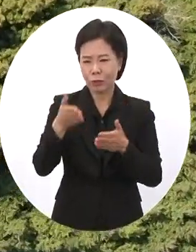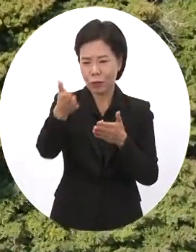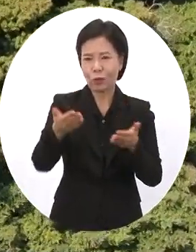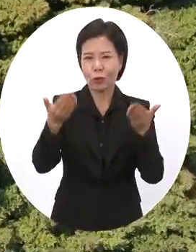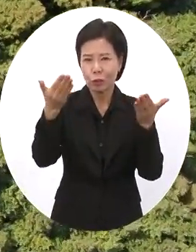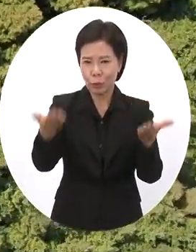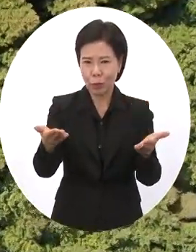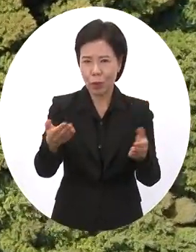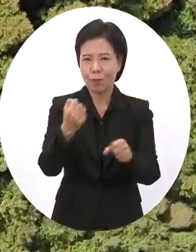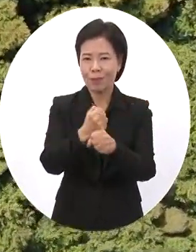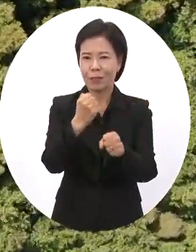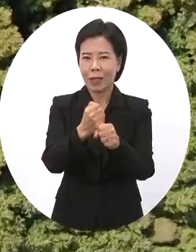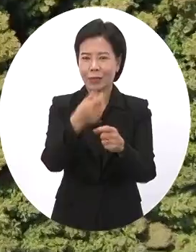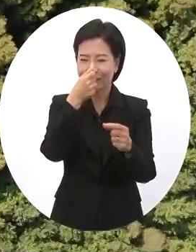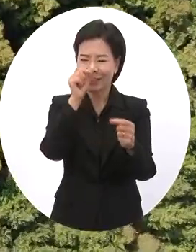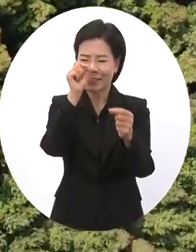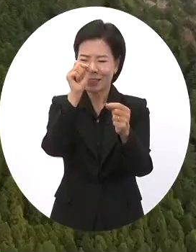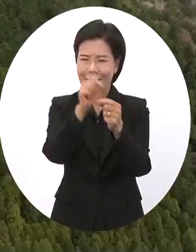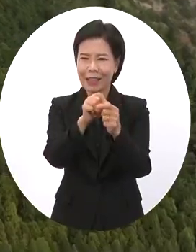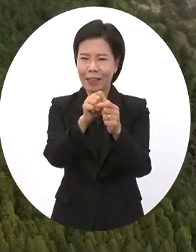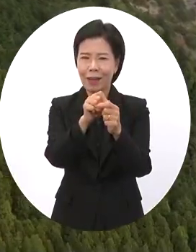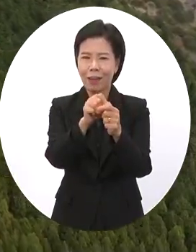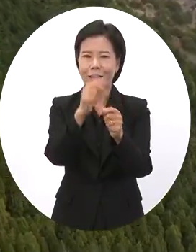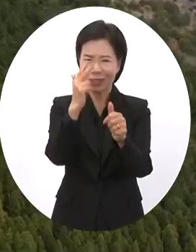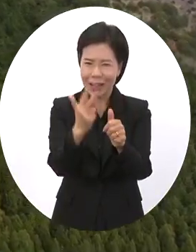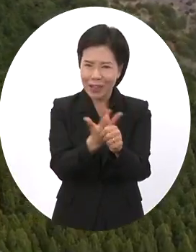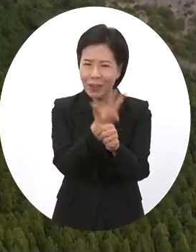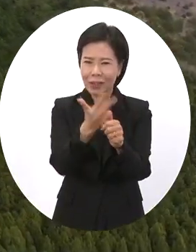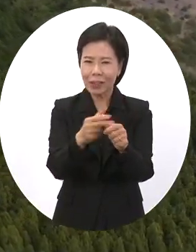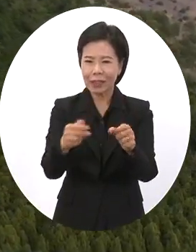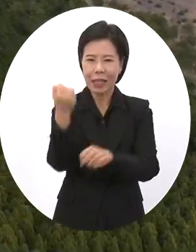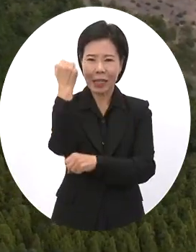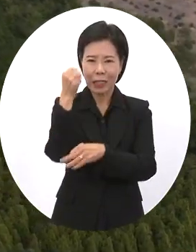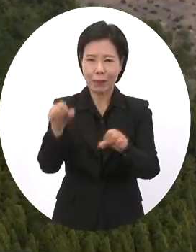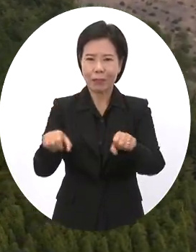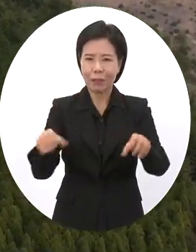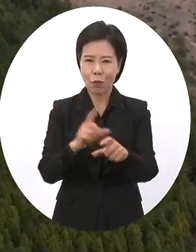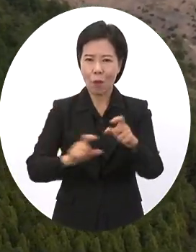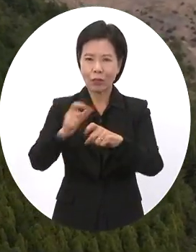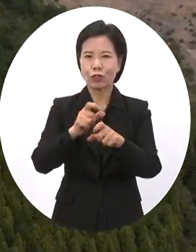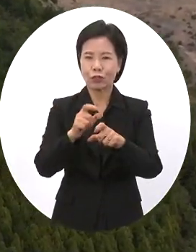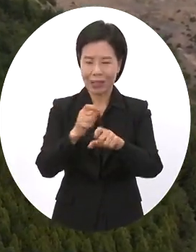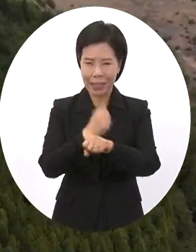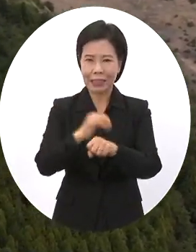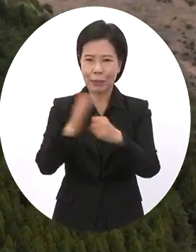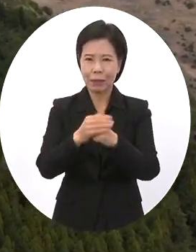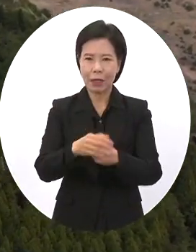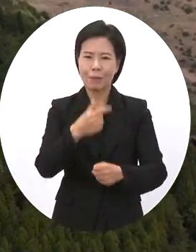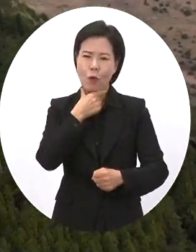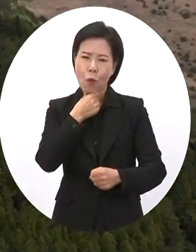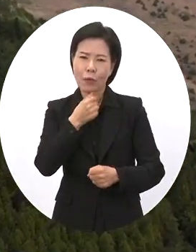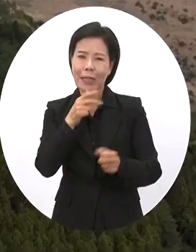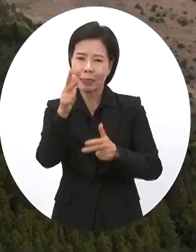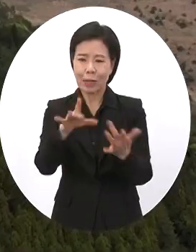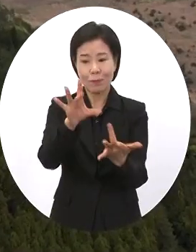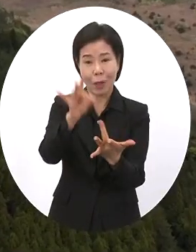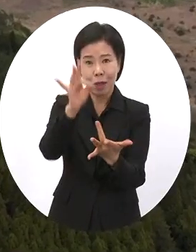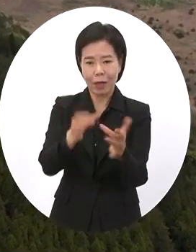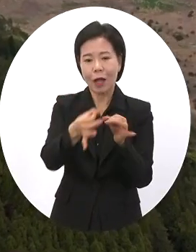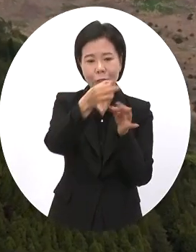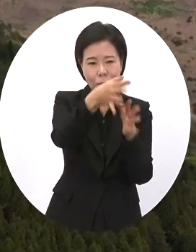만들어 반려동물 친화 도시로서의 관광 기반을 확충합니다. 두 사업은 기부자가 원하는 사업을